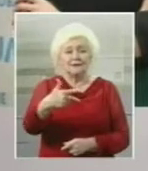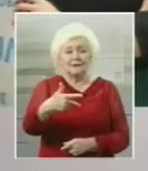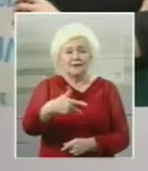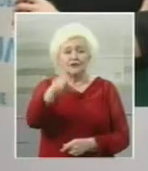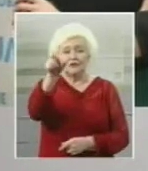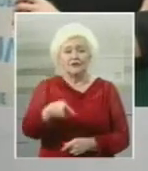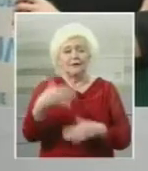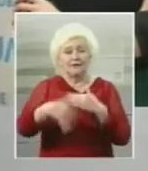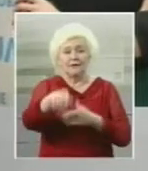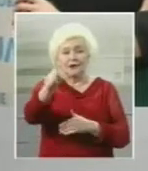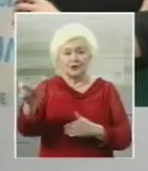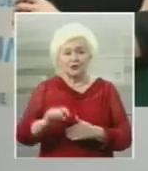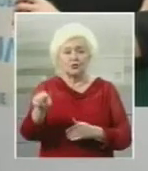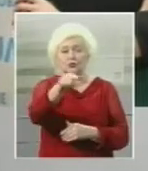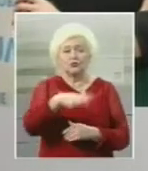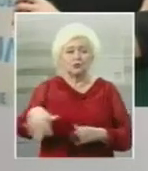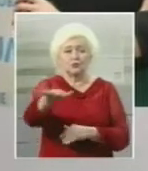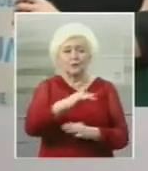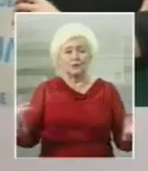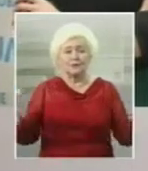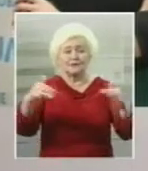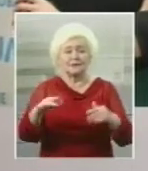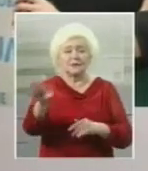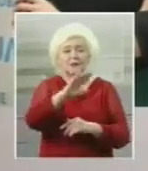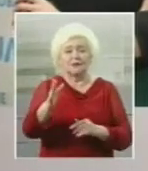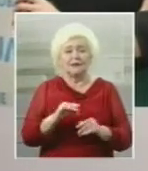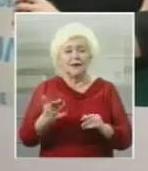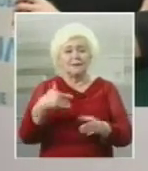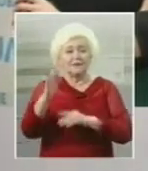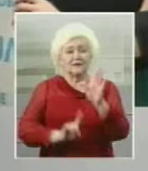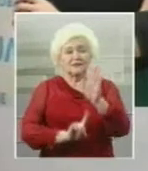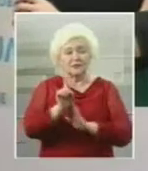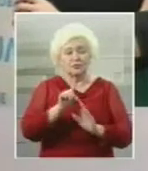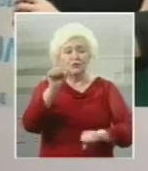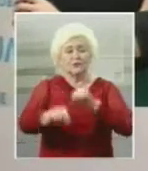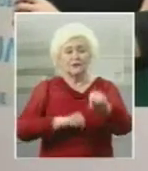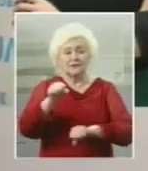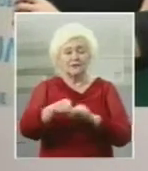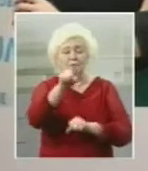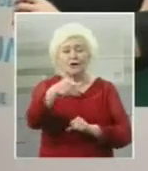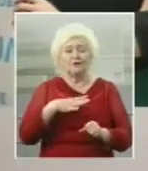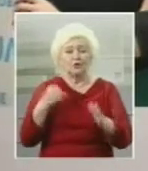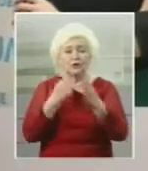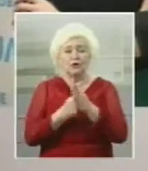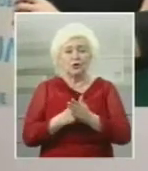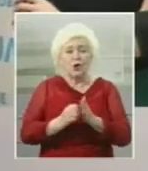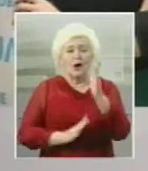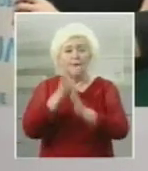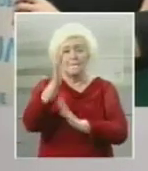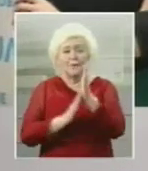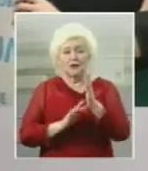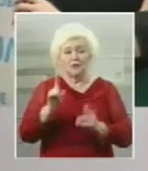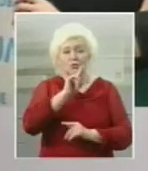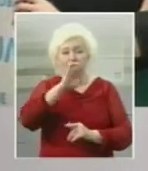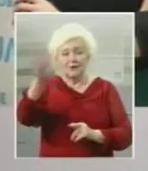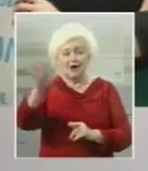Саме звідси з Білозерської площі за хвилину стартують велосипедисти. Вони рухатимуться містом до парку Слави, де біля вічного вогню